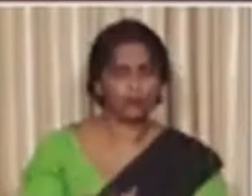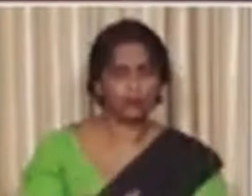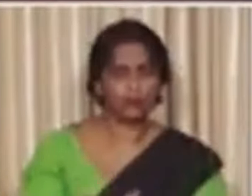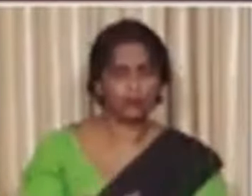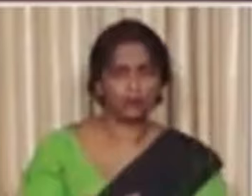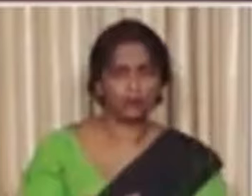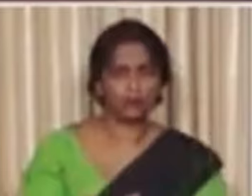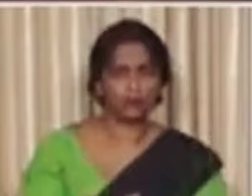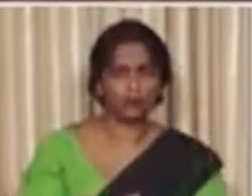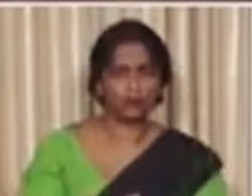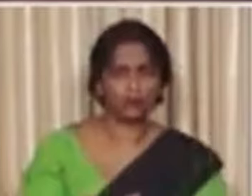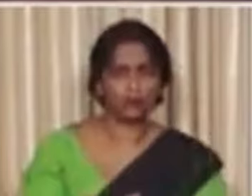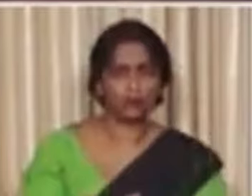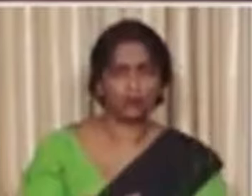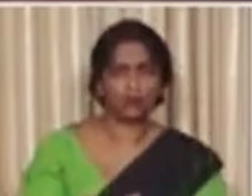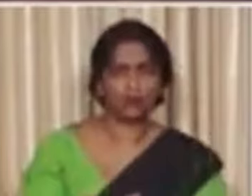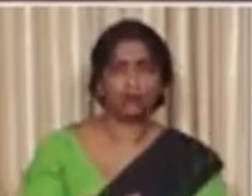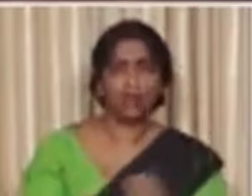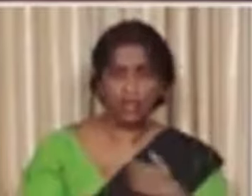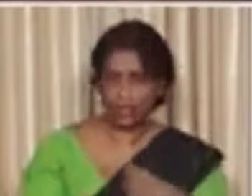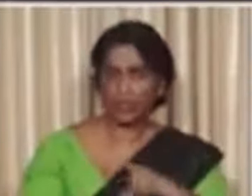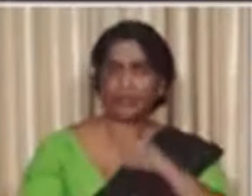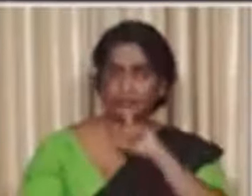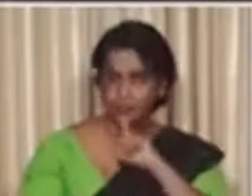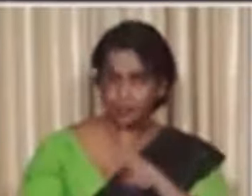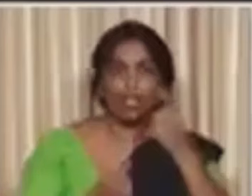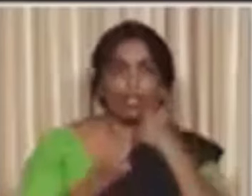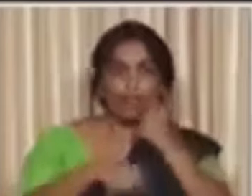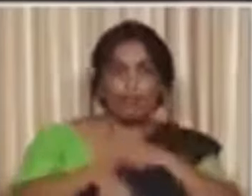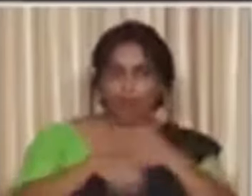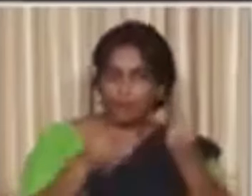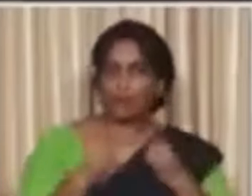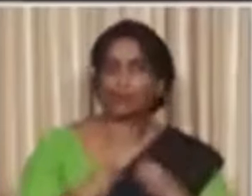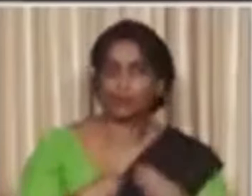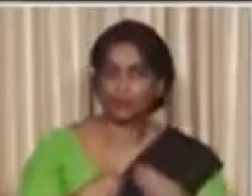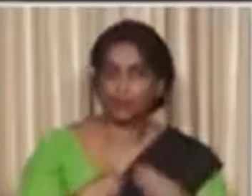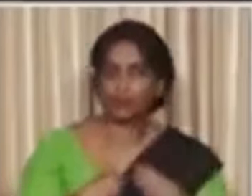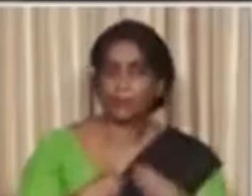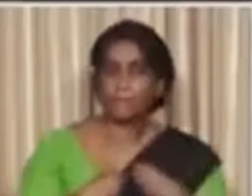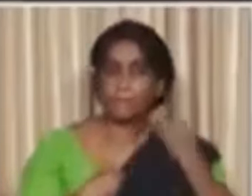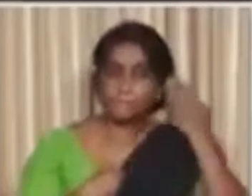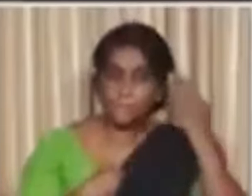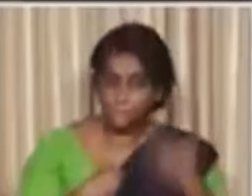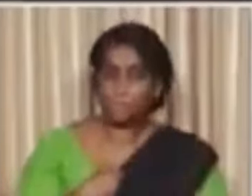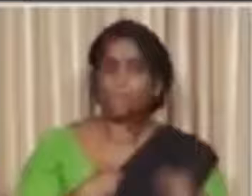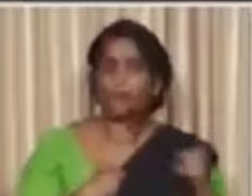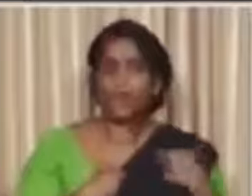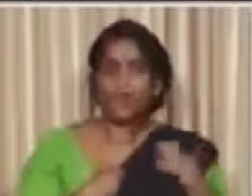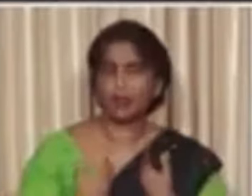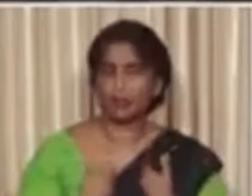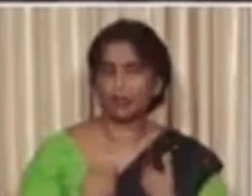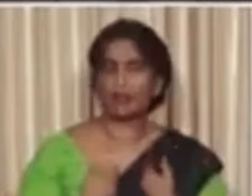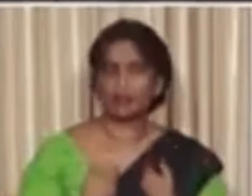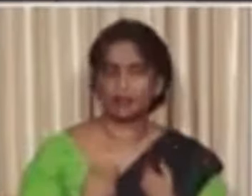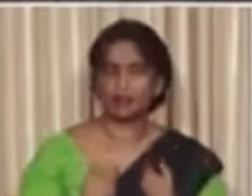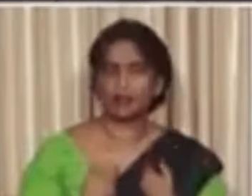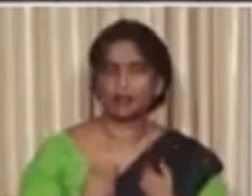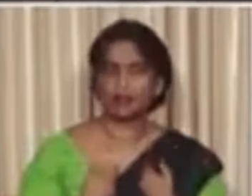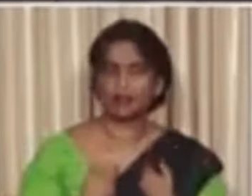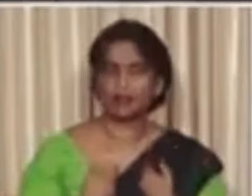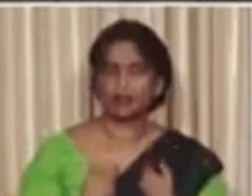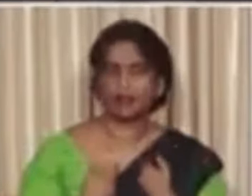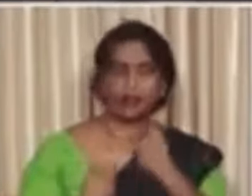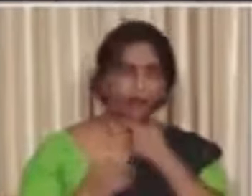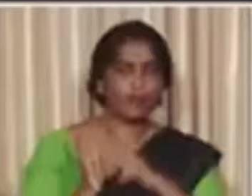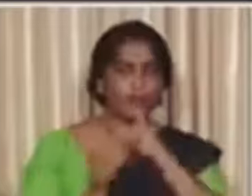කියලා ඒකයි මතවේදය මම කිව්වනේ මම මට කියලා දුන්නේ නෑනේ මේගොල්ලන් මම මරණ සිදු වෙලා තියෙනවා ඒකට සැකයක් තියෙනවා අපිට ඒ කියන්නේ දැන් මේ වල